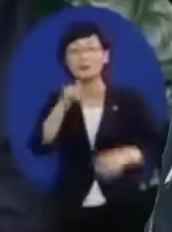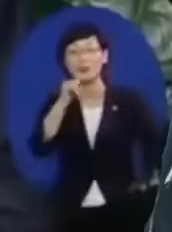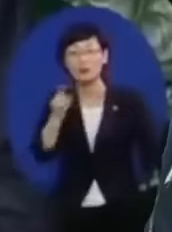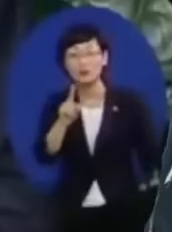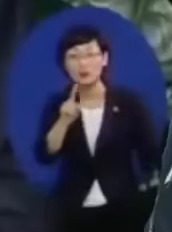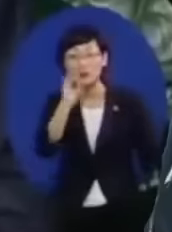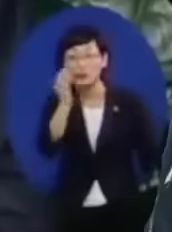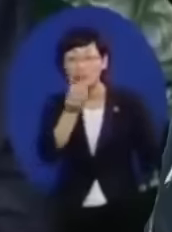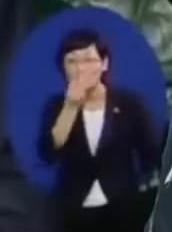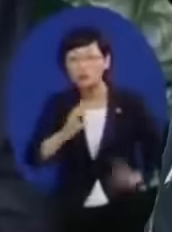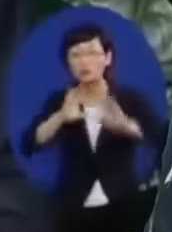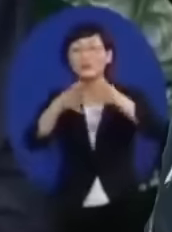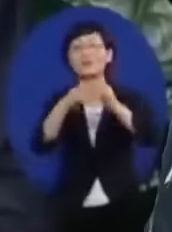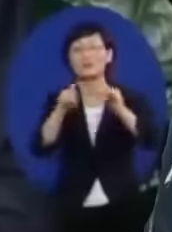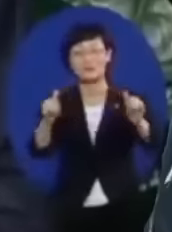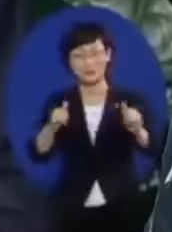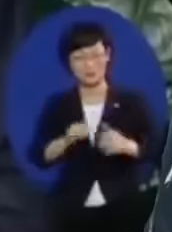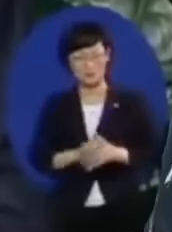유대민족입니다.